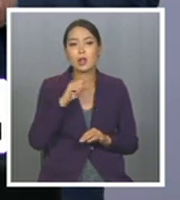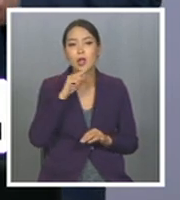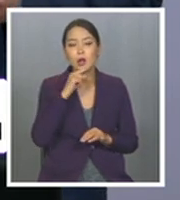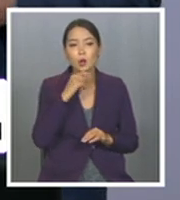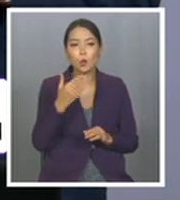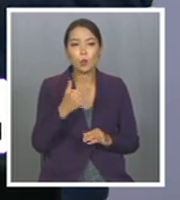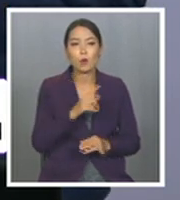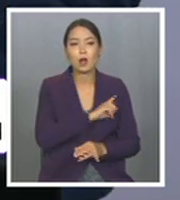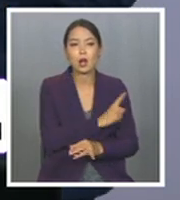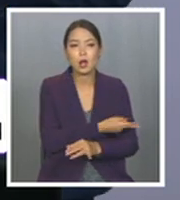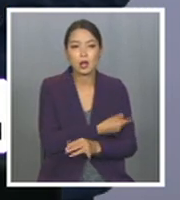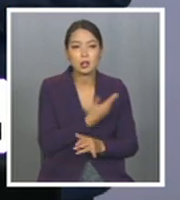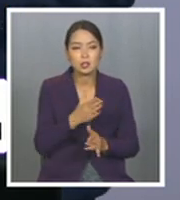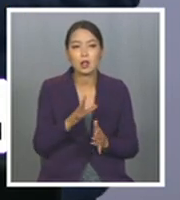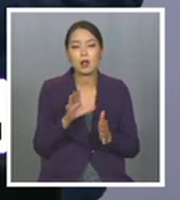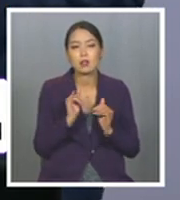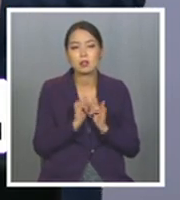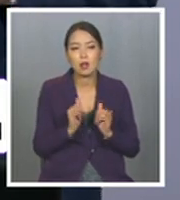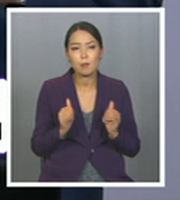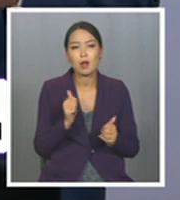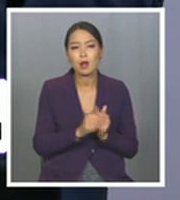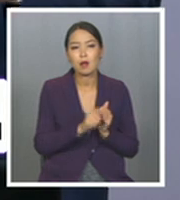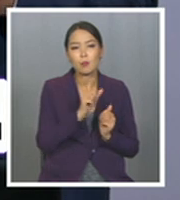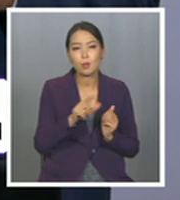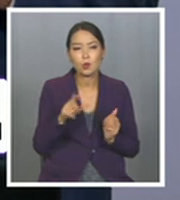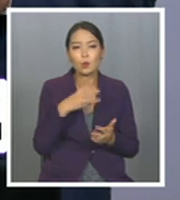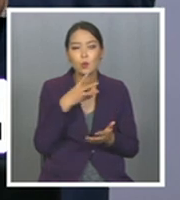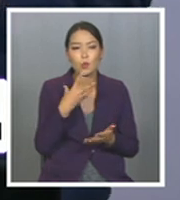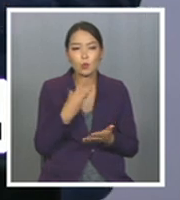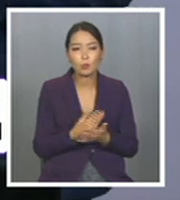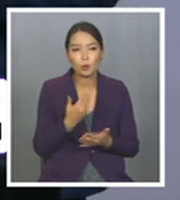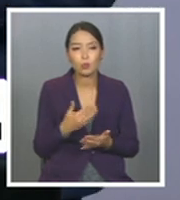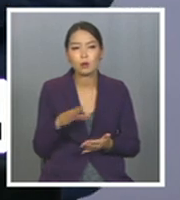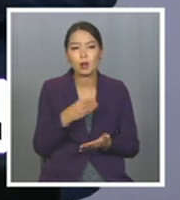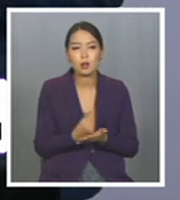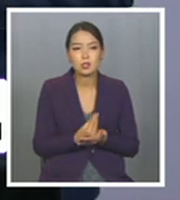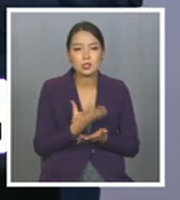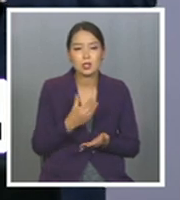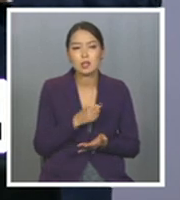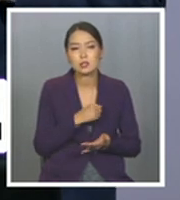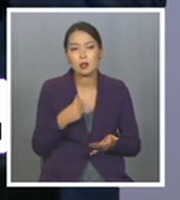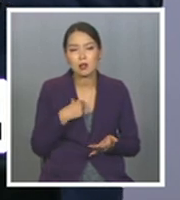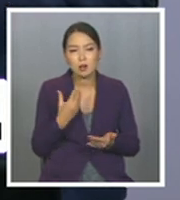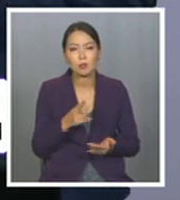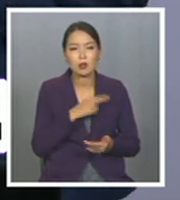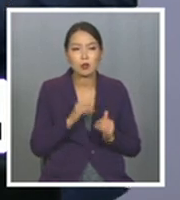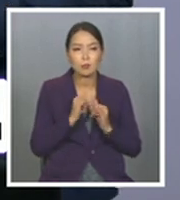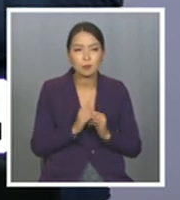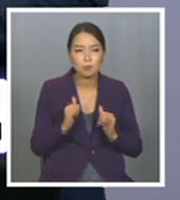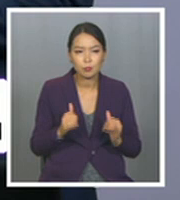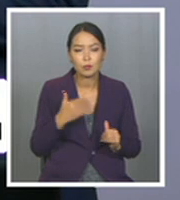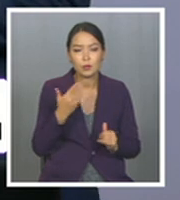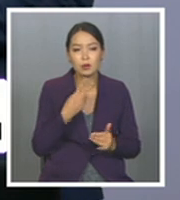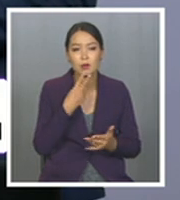қуаттылық дамуында әрбір азаматтың өзінің бойындағы құндылықтары мен оның кәсіби деңгейі шешуші рөл атқарып отырған айқын